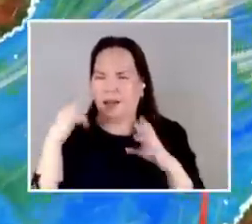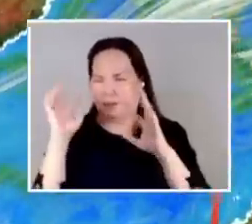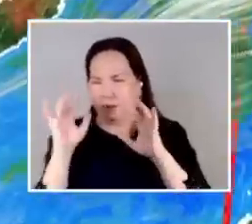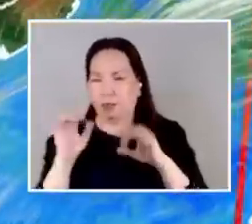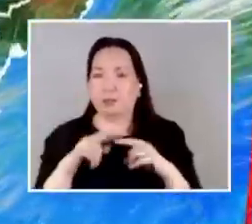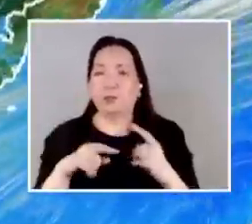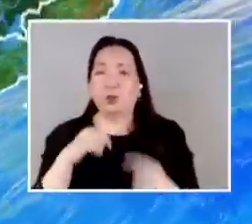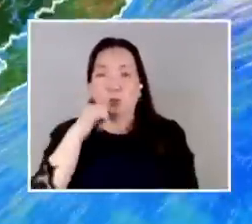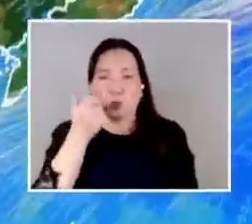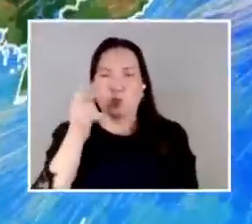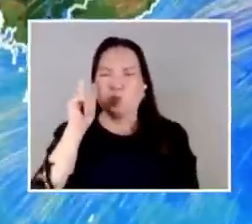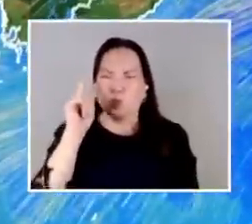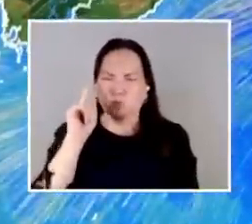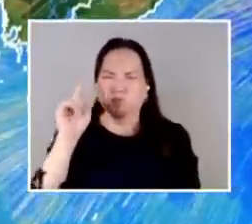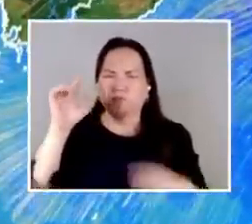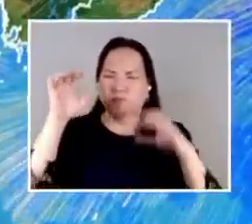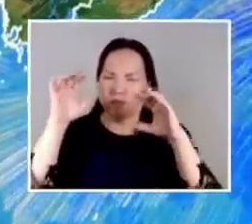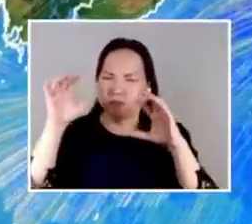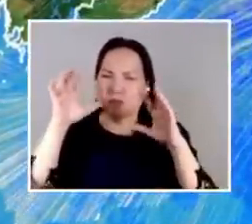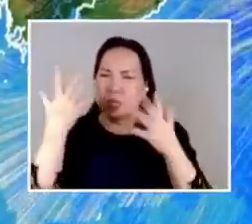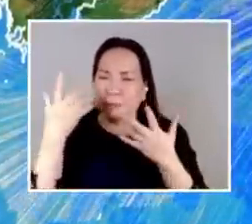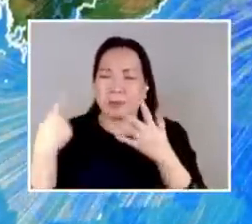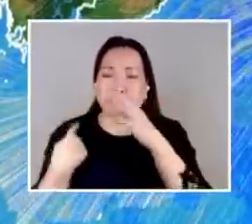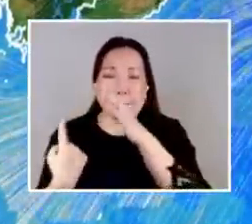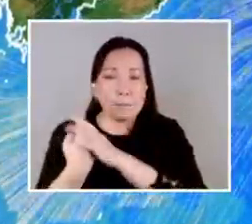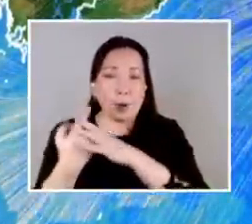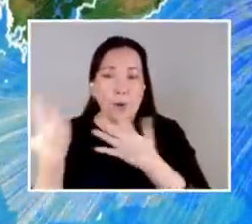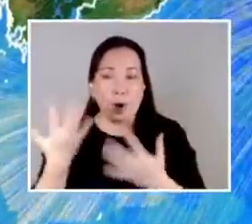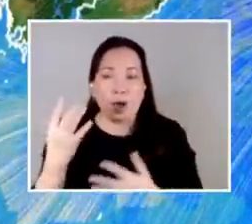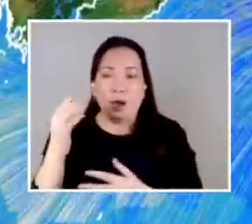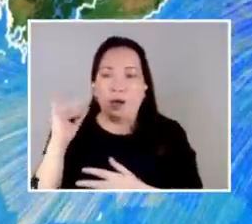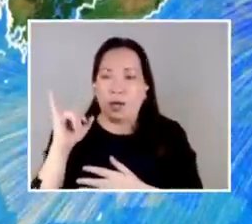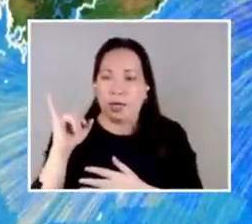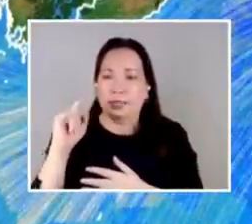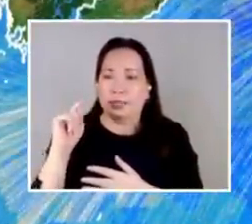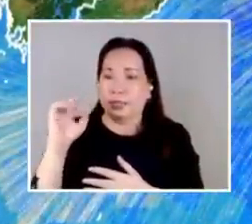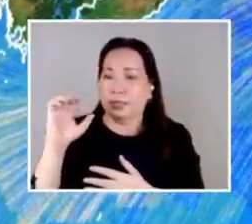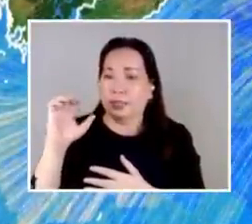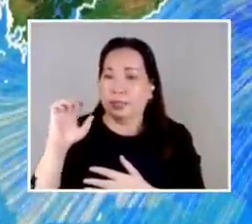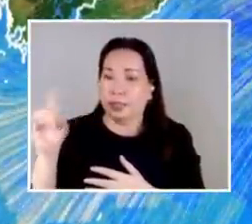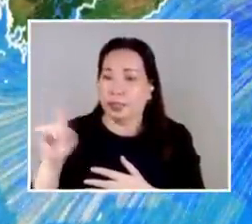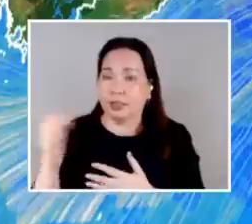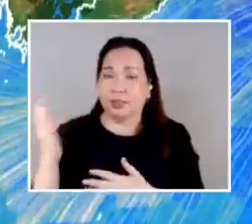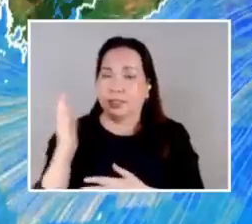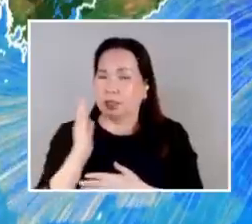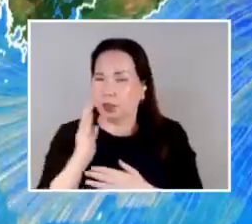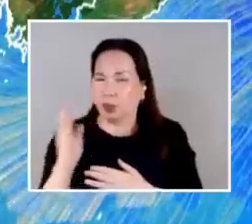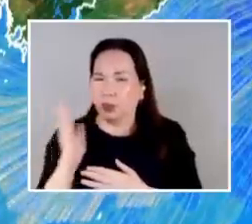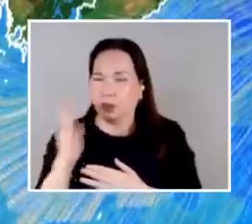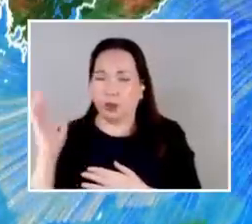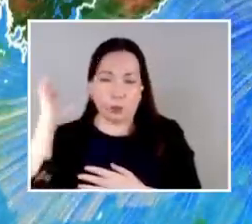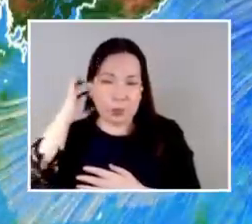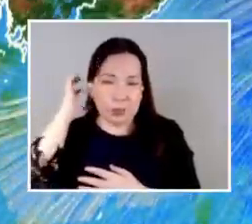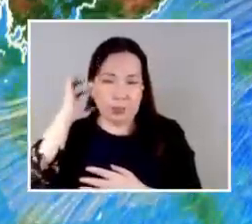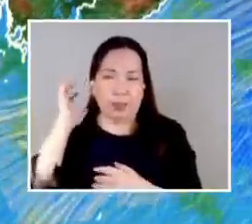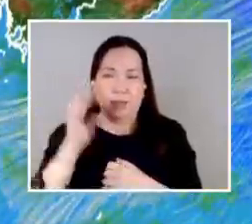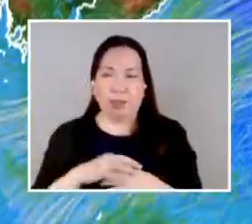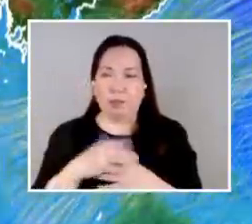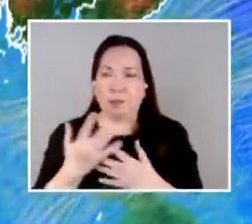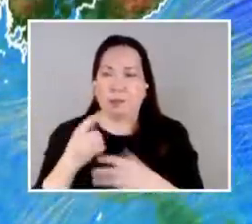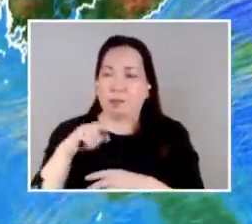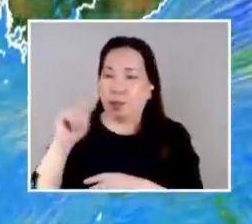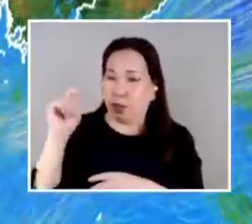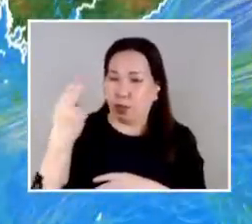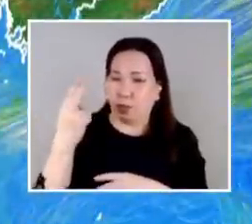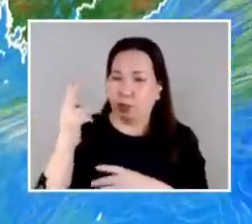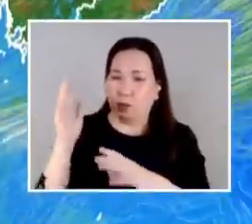isang low pressure area ang posibleng mabuo sa Intertropical Convergence Zone, Timog Silangan ng Mindanao. Pagsapit naman ng Webes, uurong